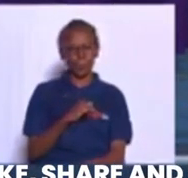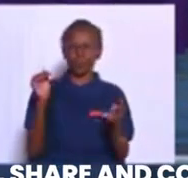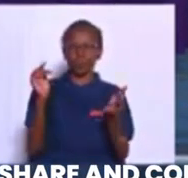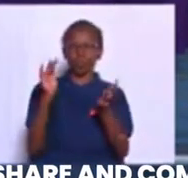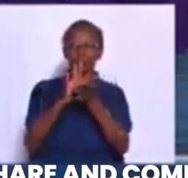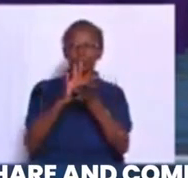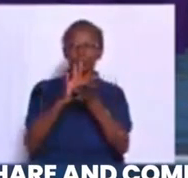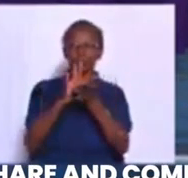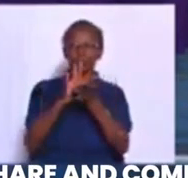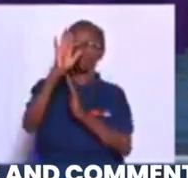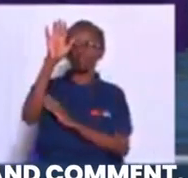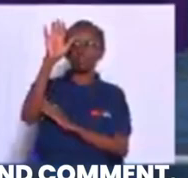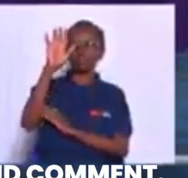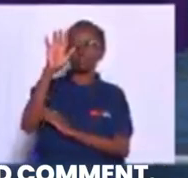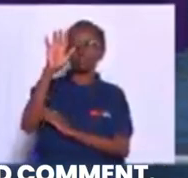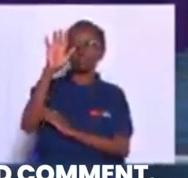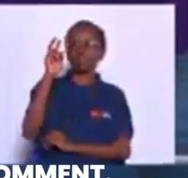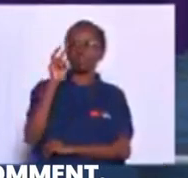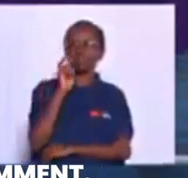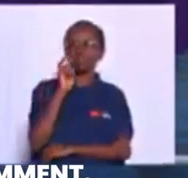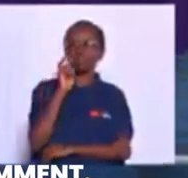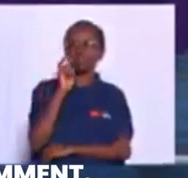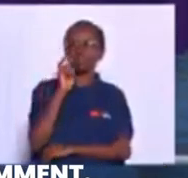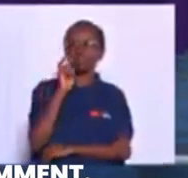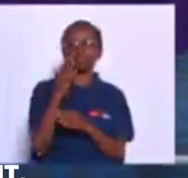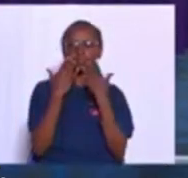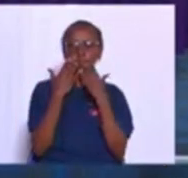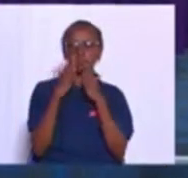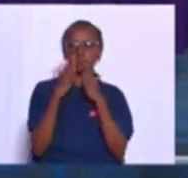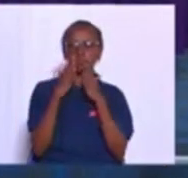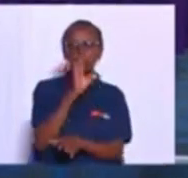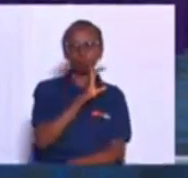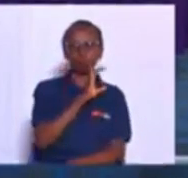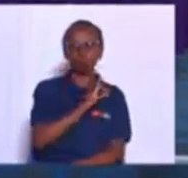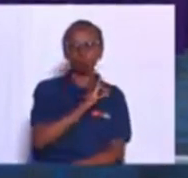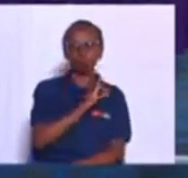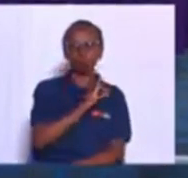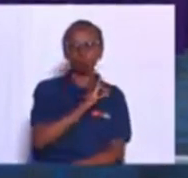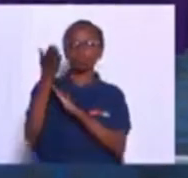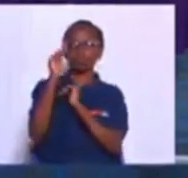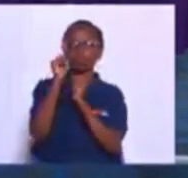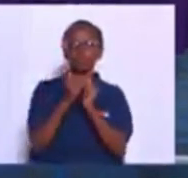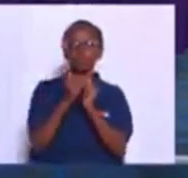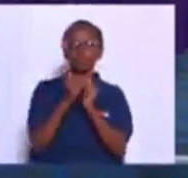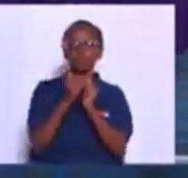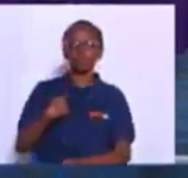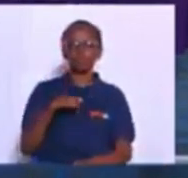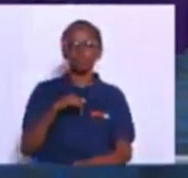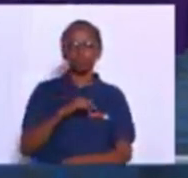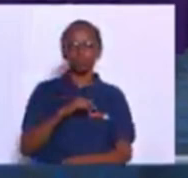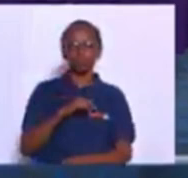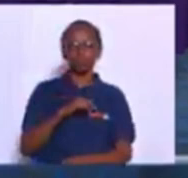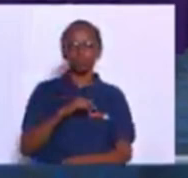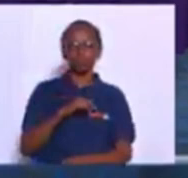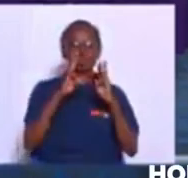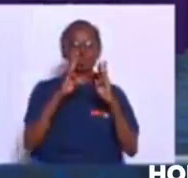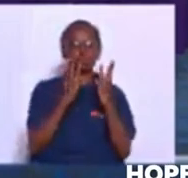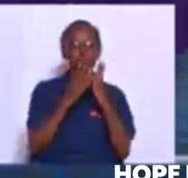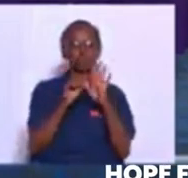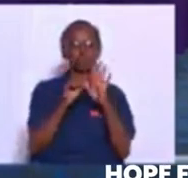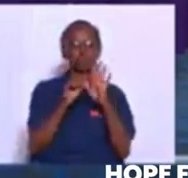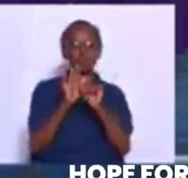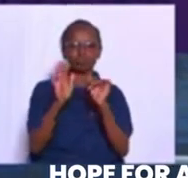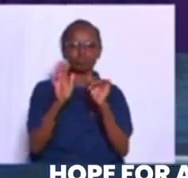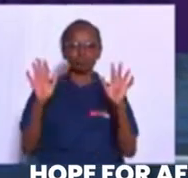Utukufu wake tukauona. Kimangali Mungu pamoja nasi, ulimwengu